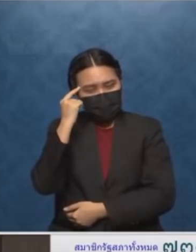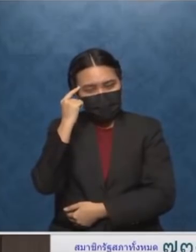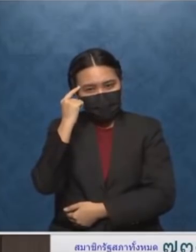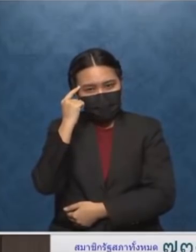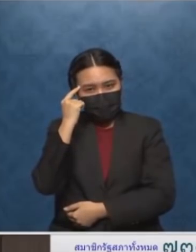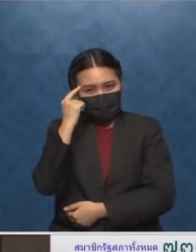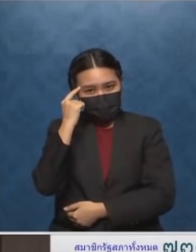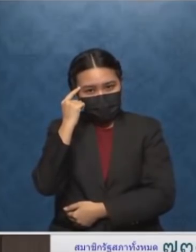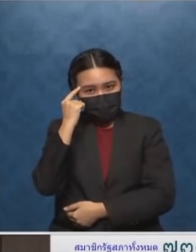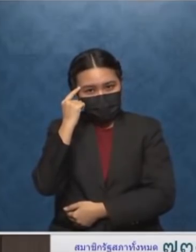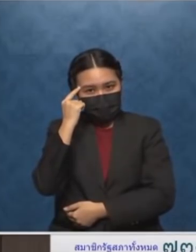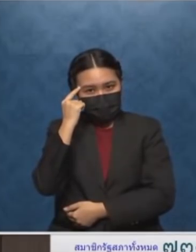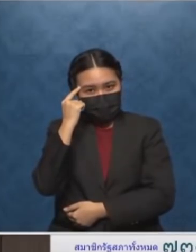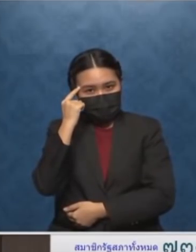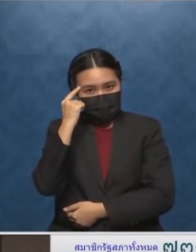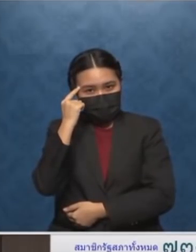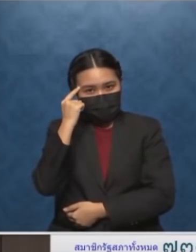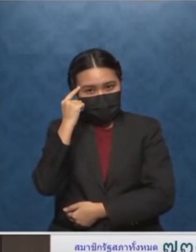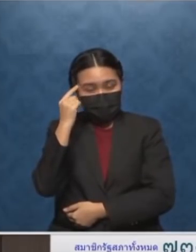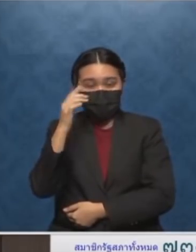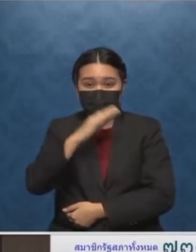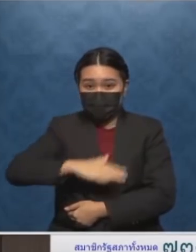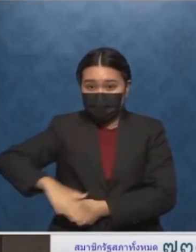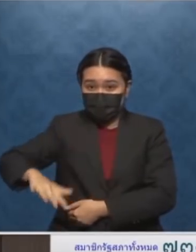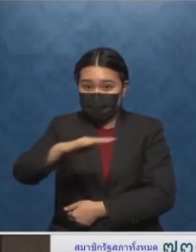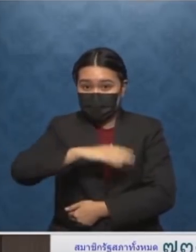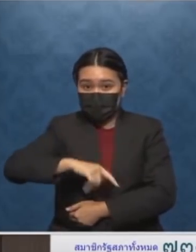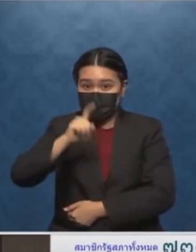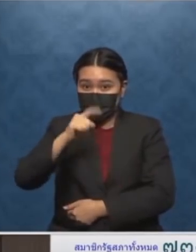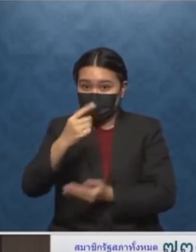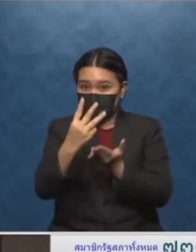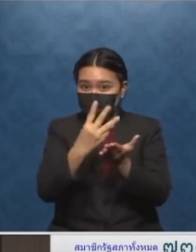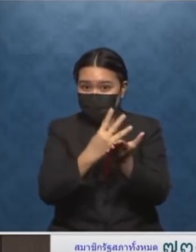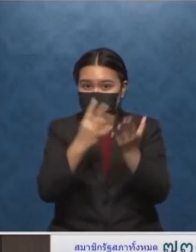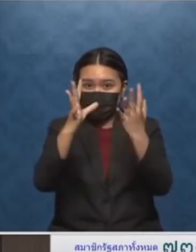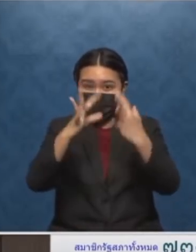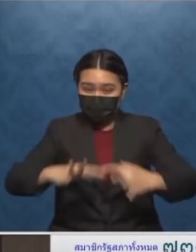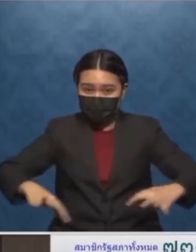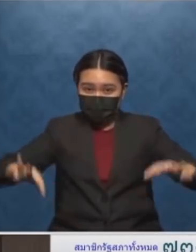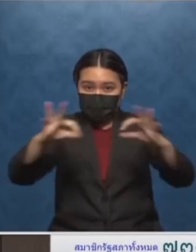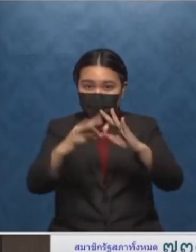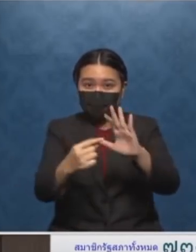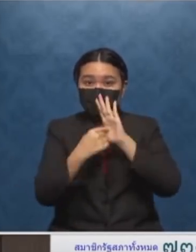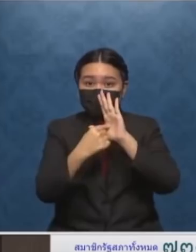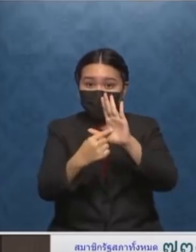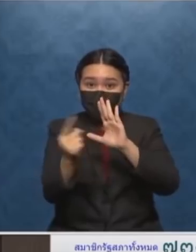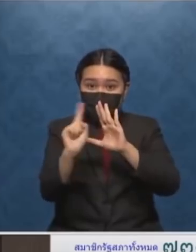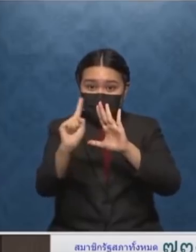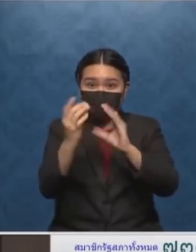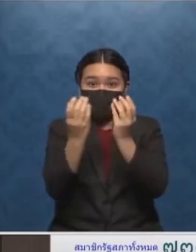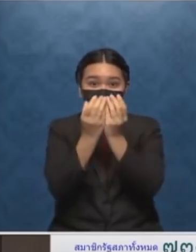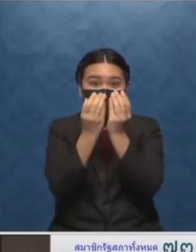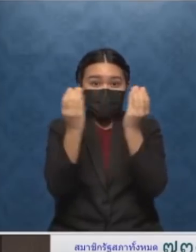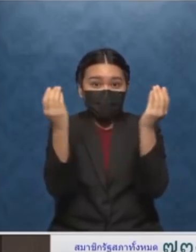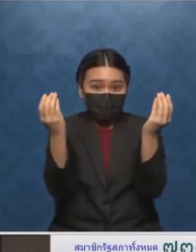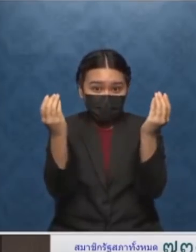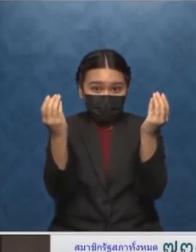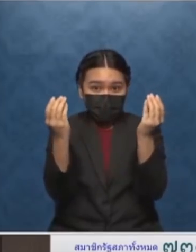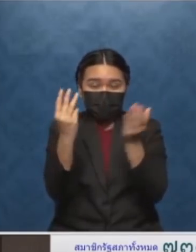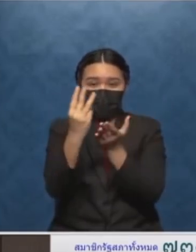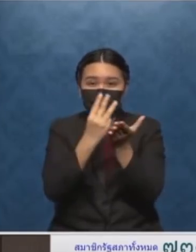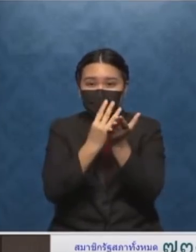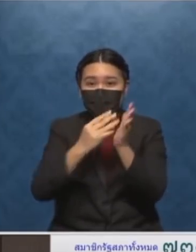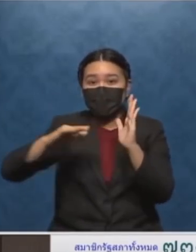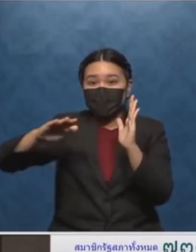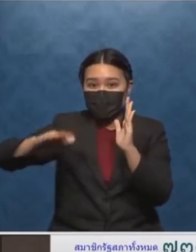เราควรจะเอาวาระสำคัญเช่นการโหวตรัฐธรรมนูญเนี่ยไปไว้วาระหลัง